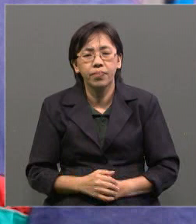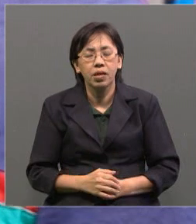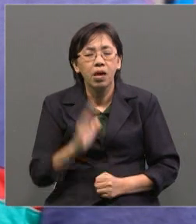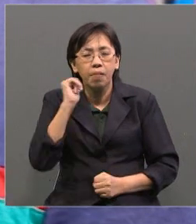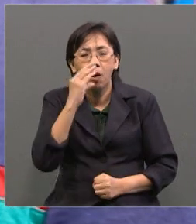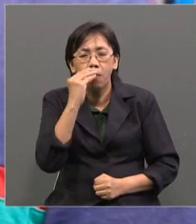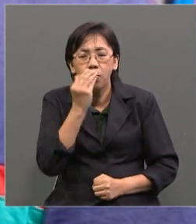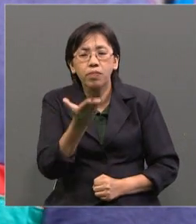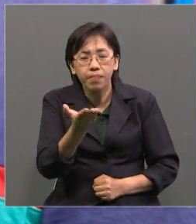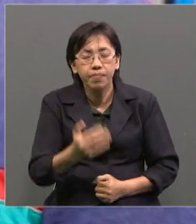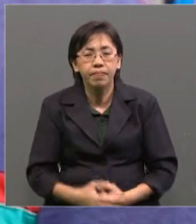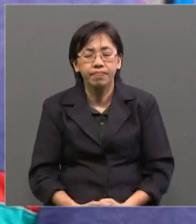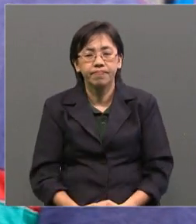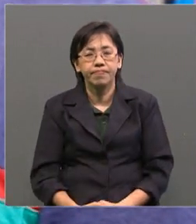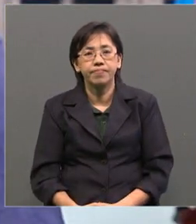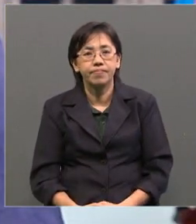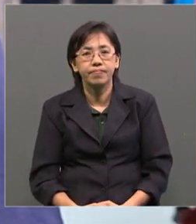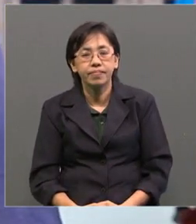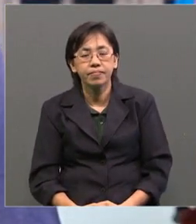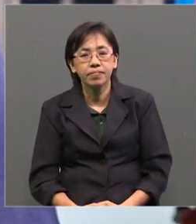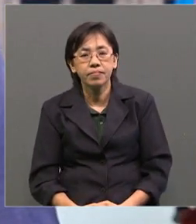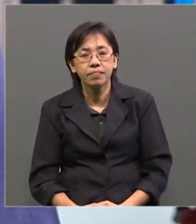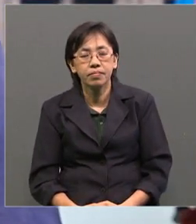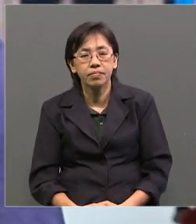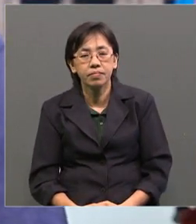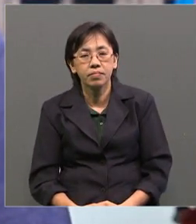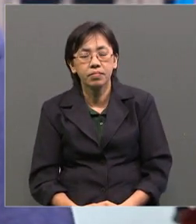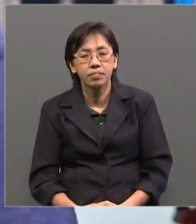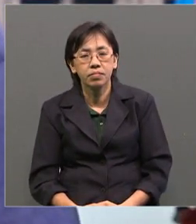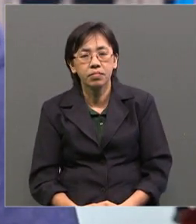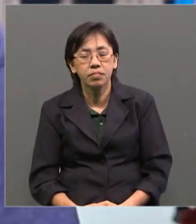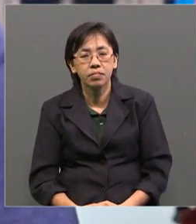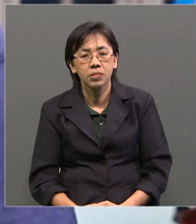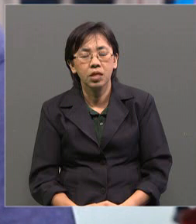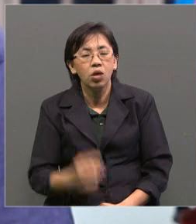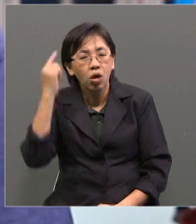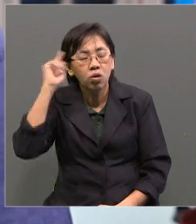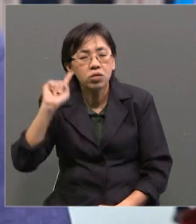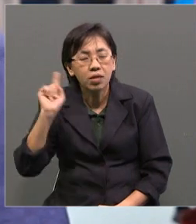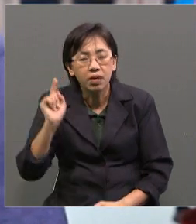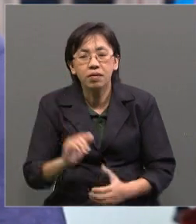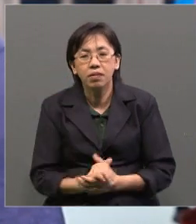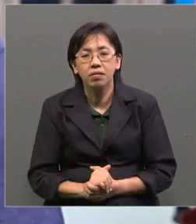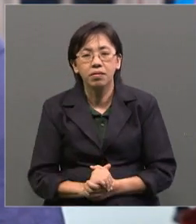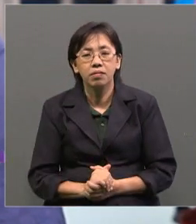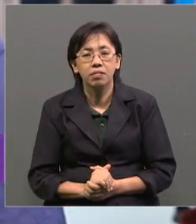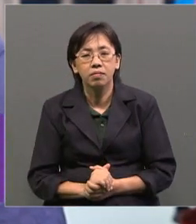องฟังเสียงคุณพ่อดูนะครับ มาทราบตอนสายของวันเสาร์ ว ัน เสาร์ที่7เหรอคะ